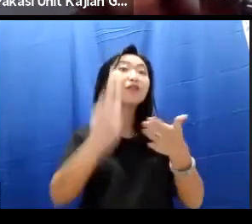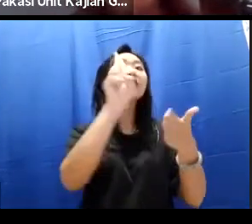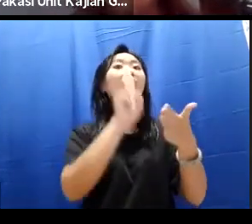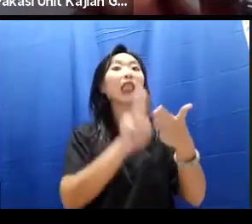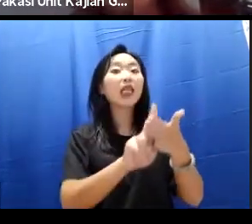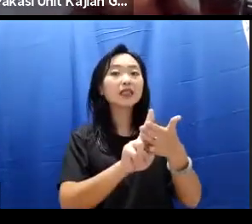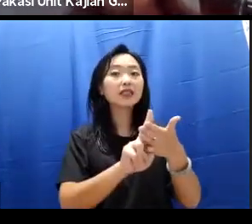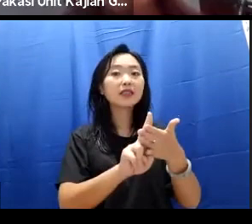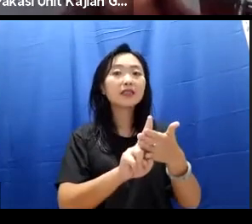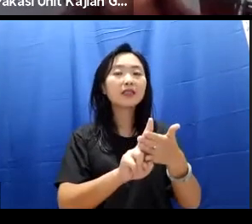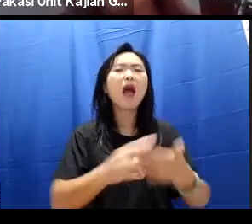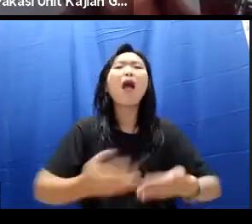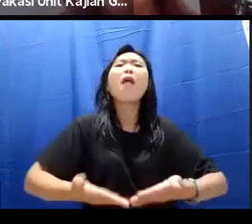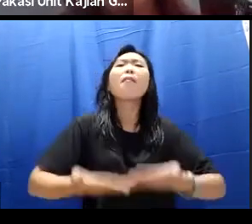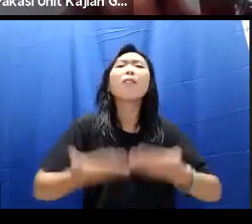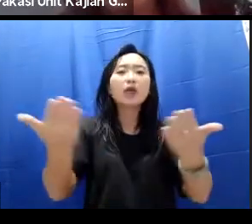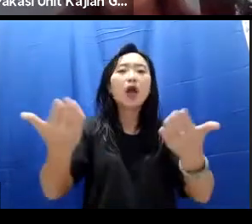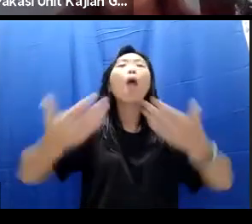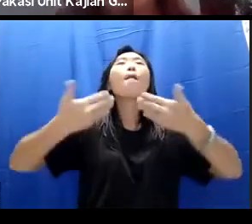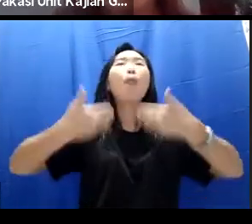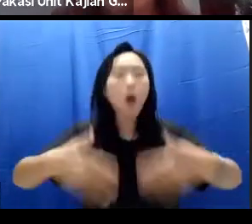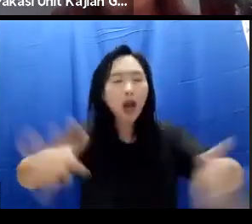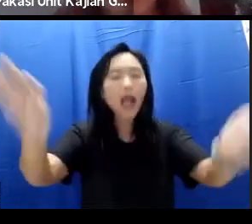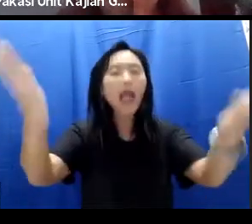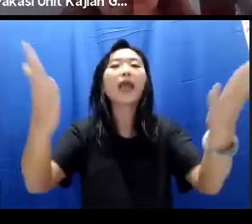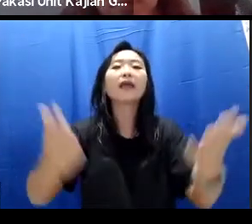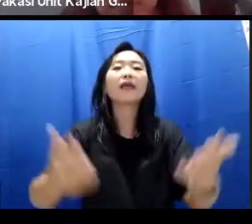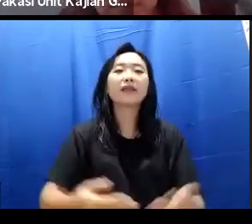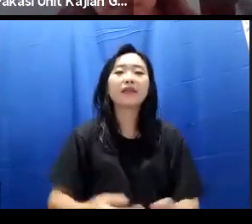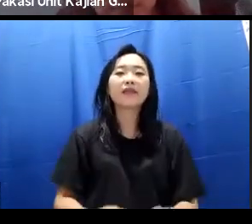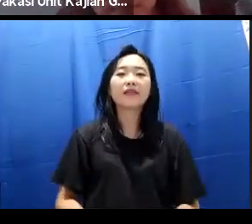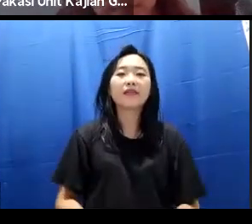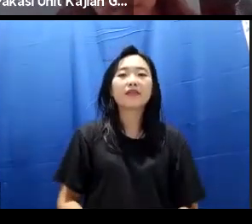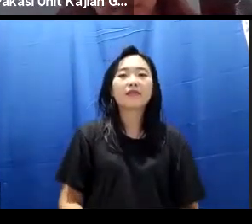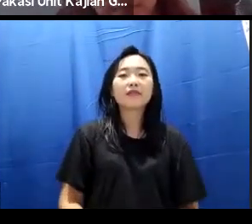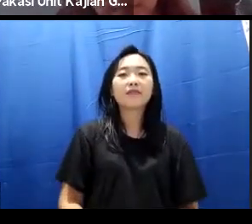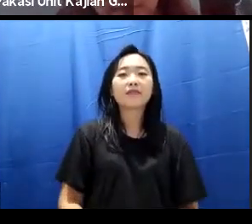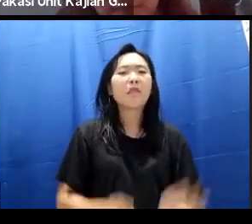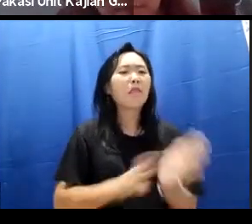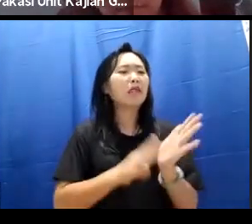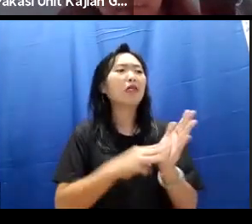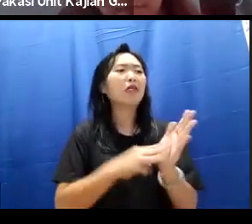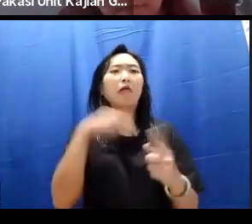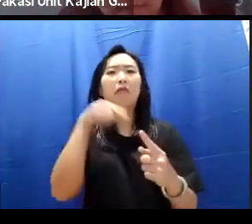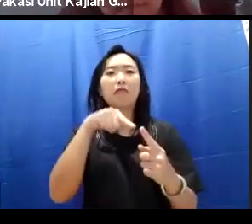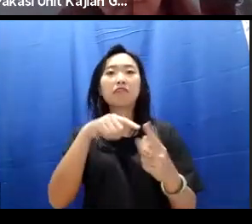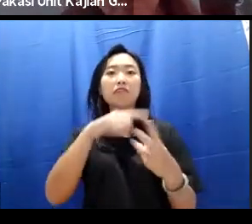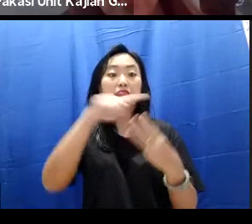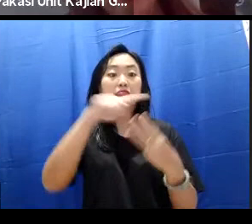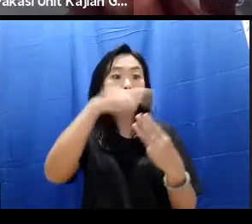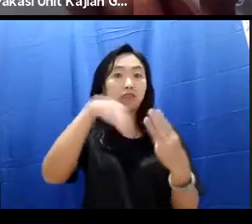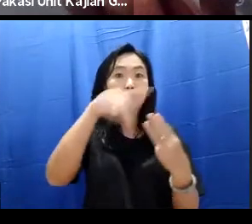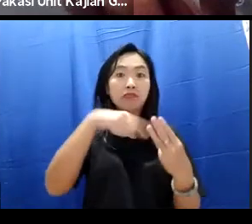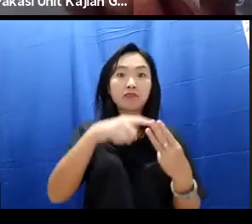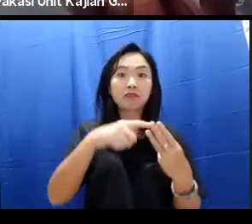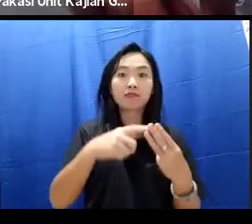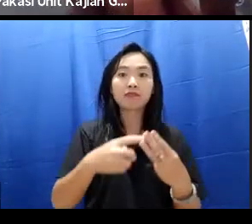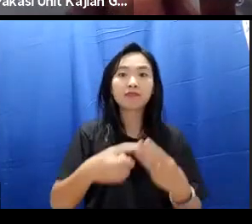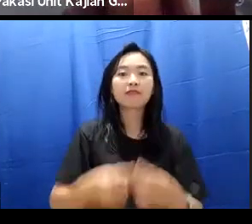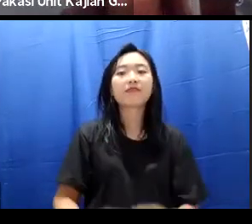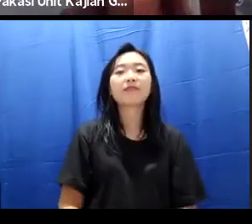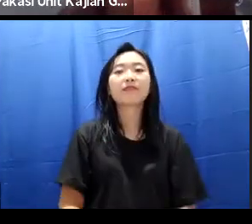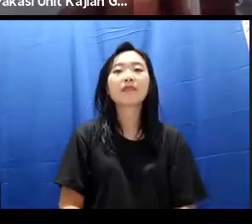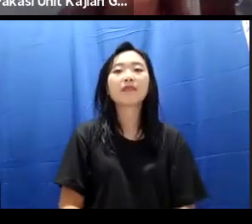melanggengkan kekerasan seksual, melanggengkan seksisme, homofobik gitu. Nah, kemudian kita juga ingin tahu lebih